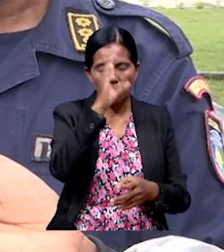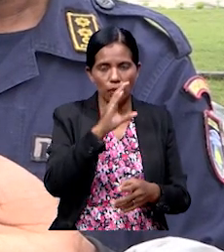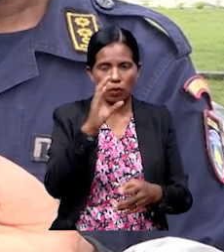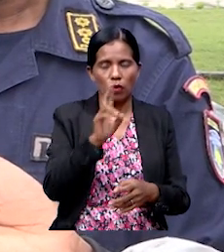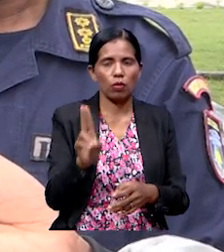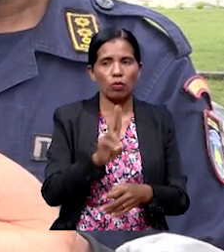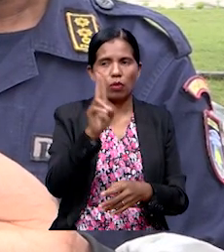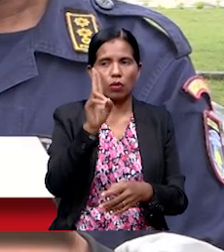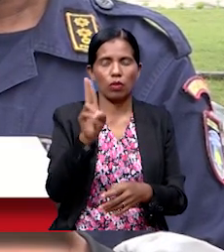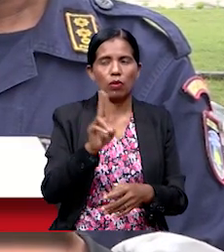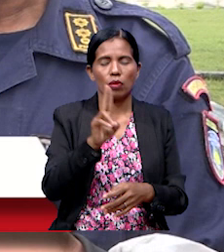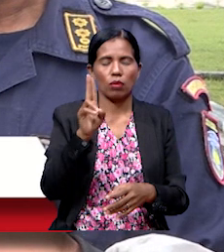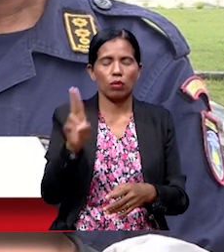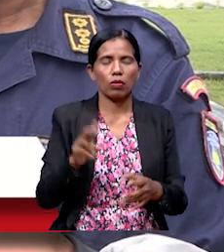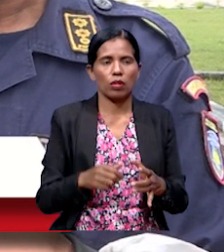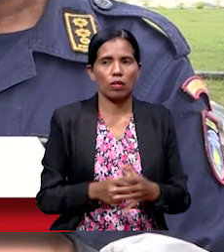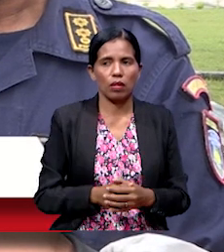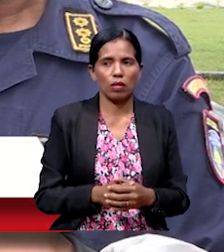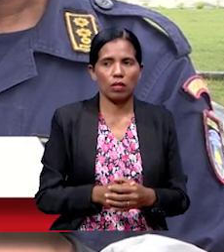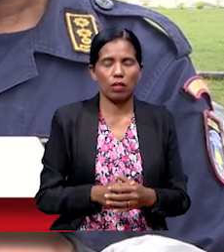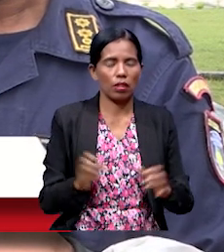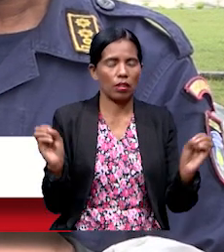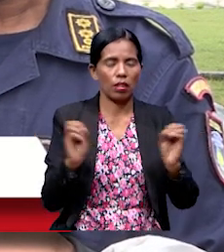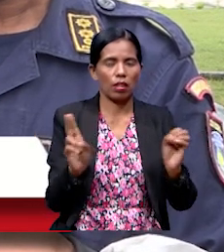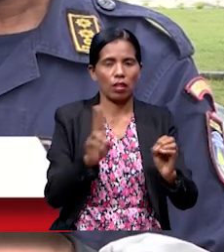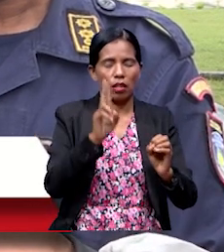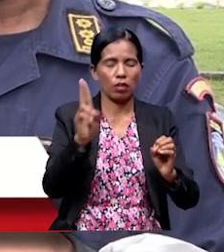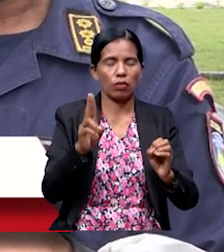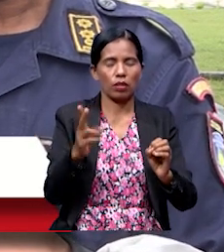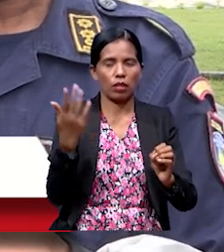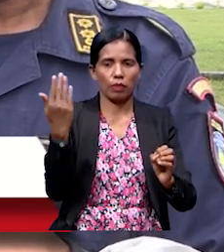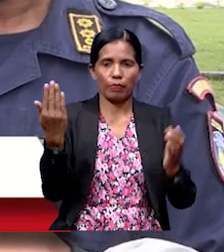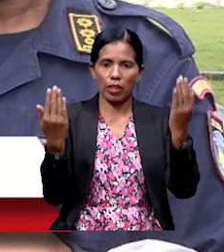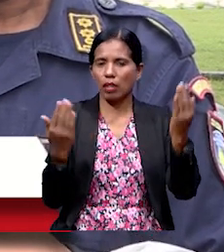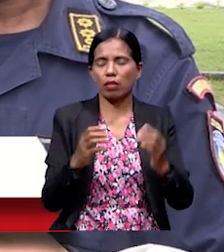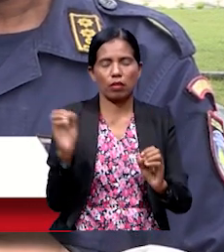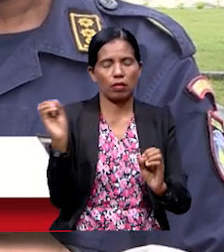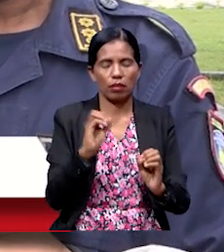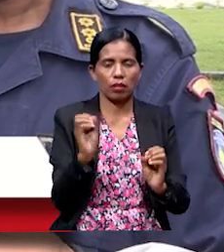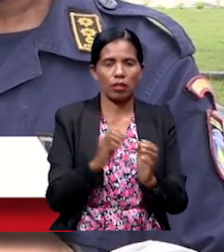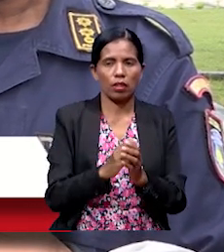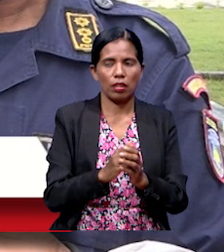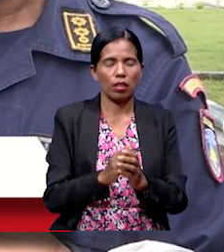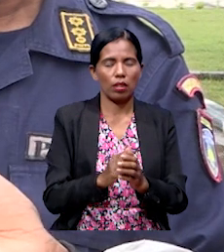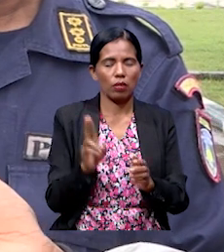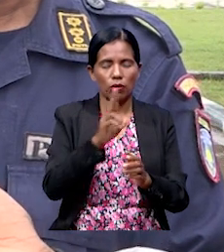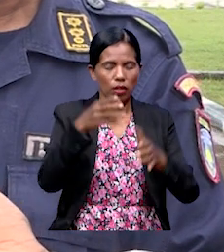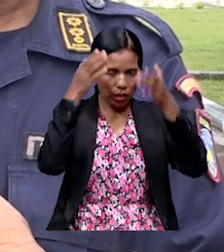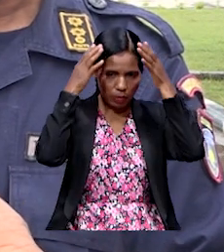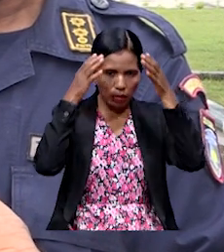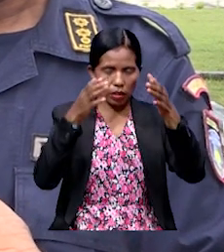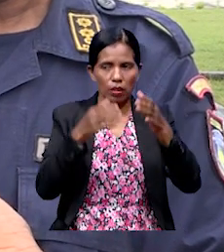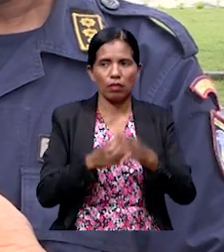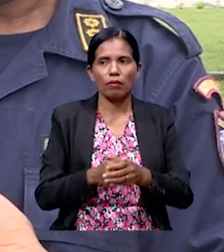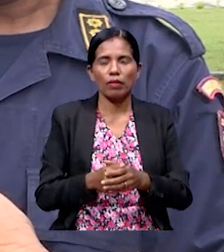usa cano racing balo la usa spelo balo la taka capacete balo